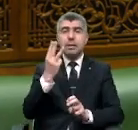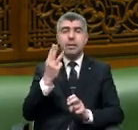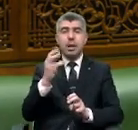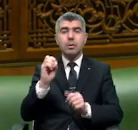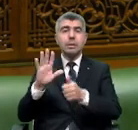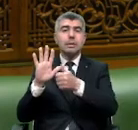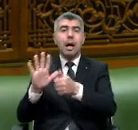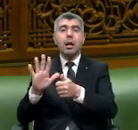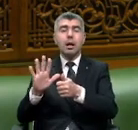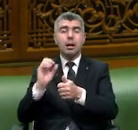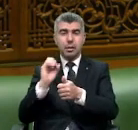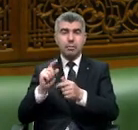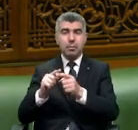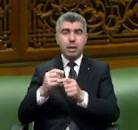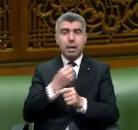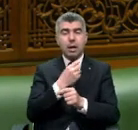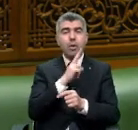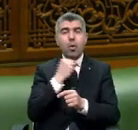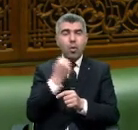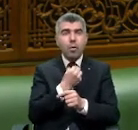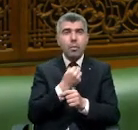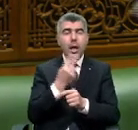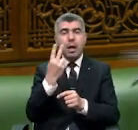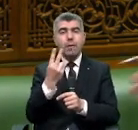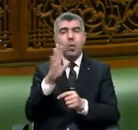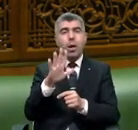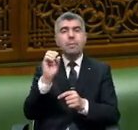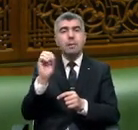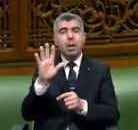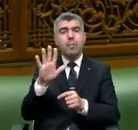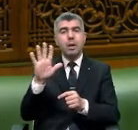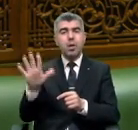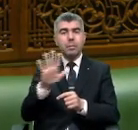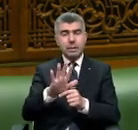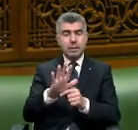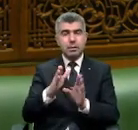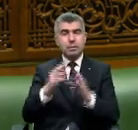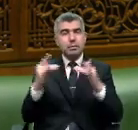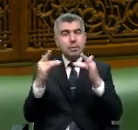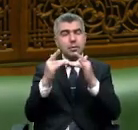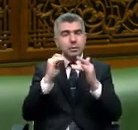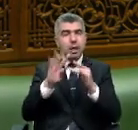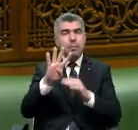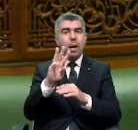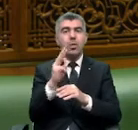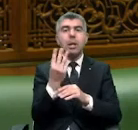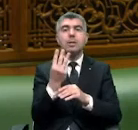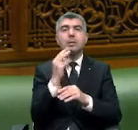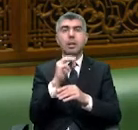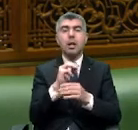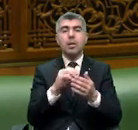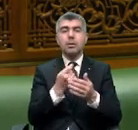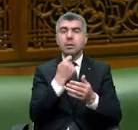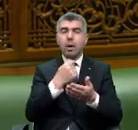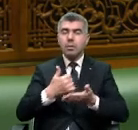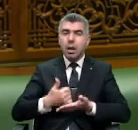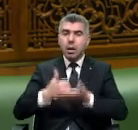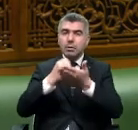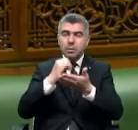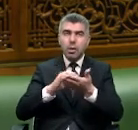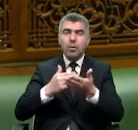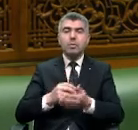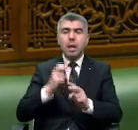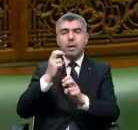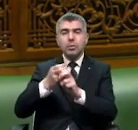306 طبيب نفسي في القطاع العام والخاص، 2555 سرير فقط مخصص للصحه النفسيه موزعه على 34 مؤسسه لتقديم العلاجات في الطب